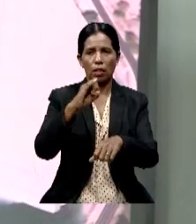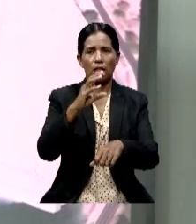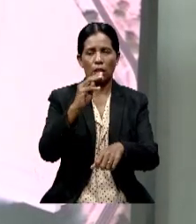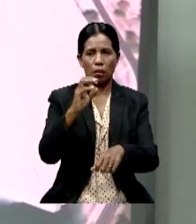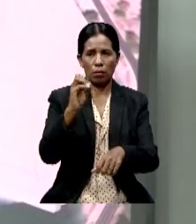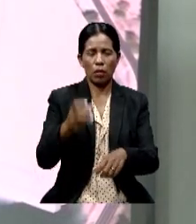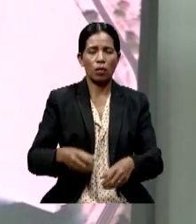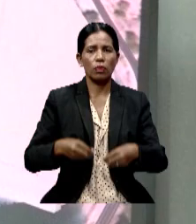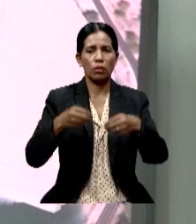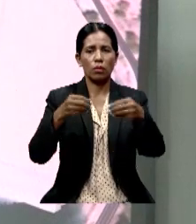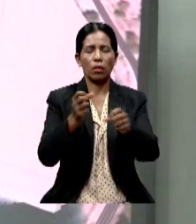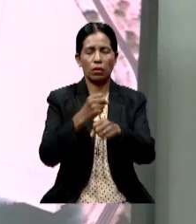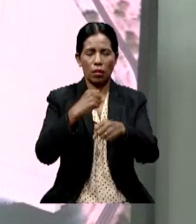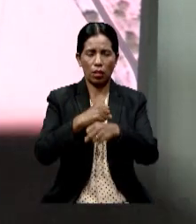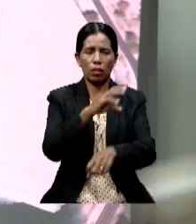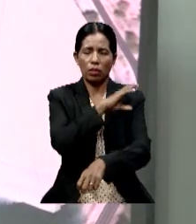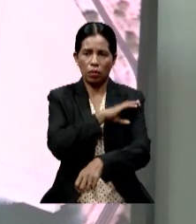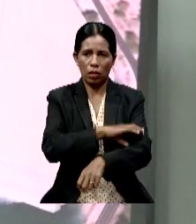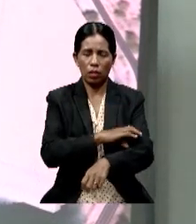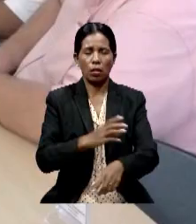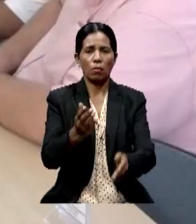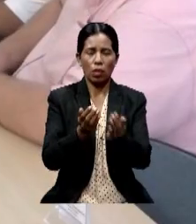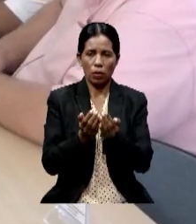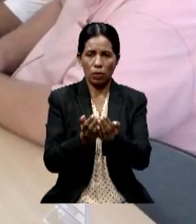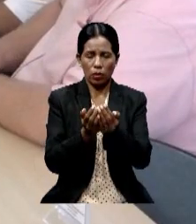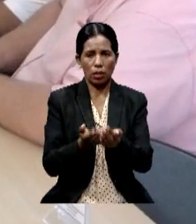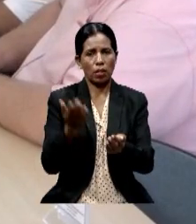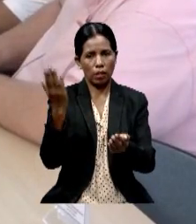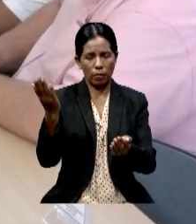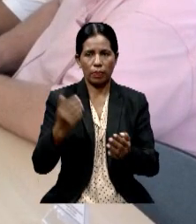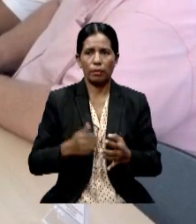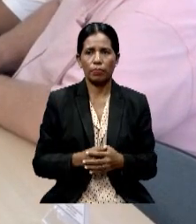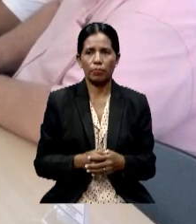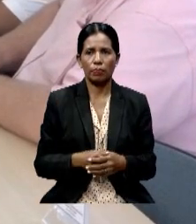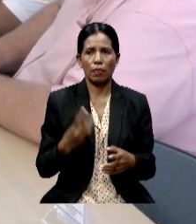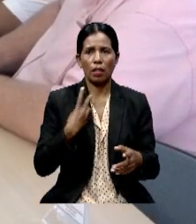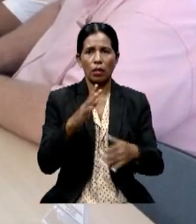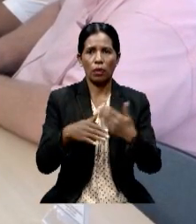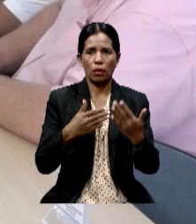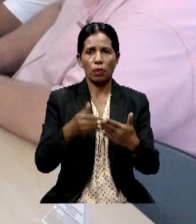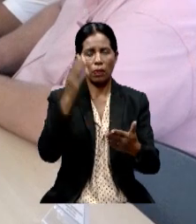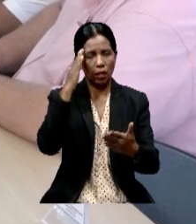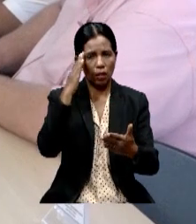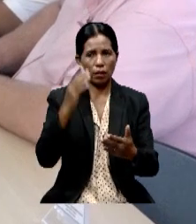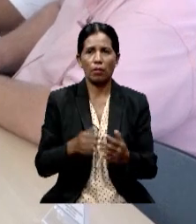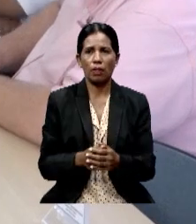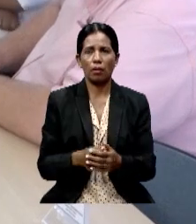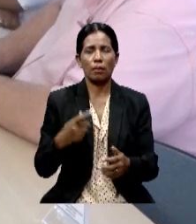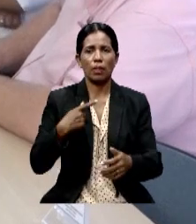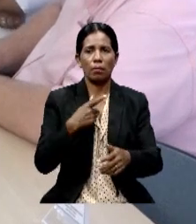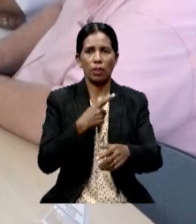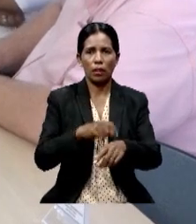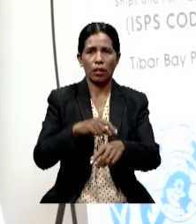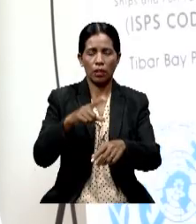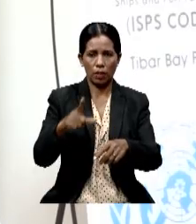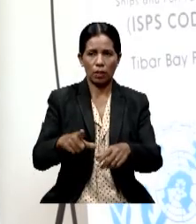hodi halo segurança seguro liu baro sira iha Porto Laran. Nebe itu hatene kata kufoi nedap ne, Parlamento Nasional ratifika